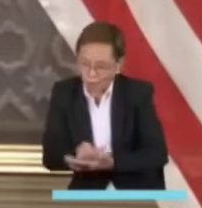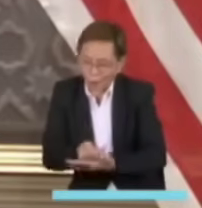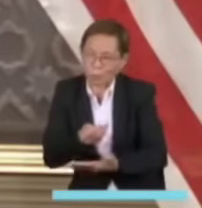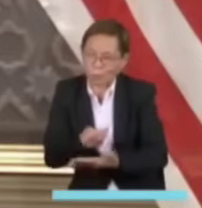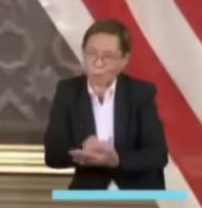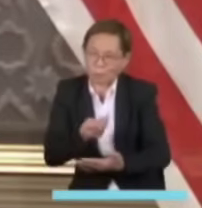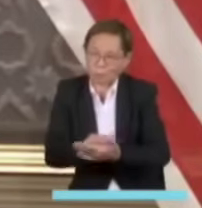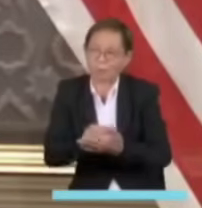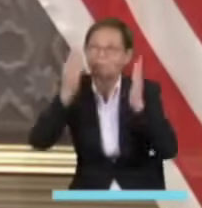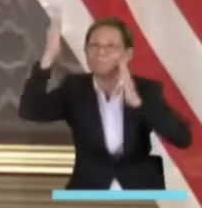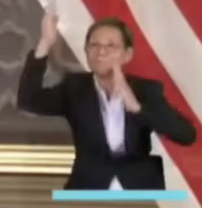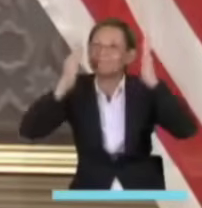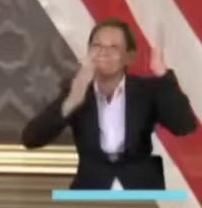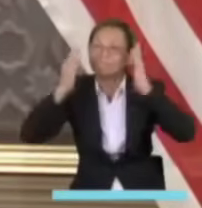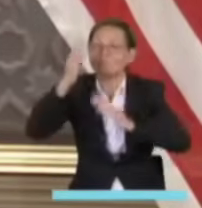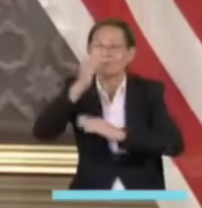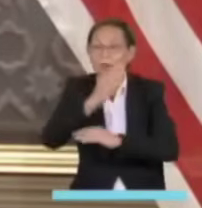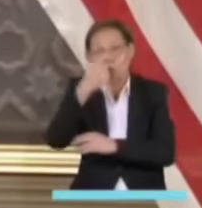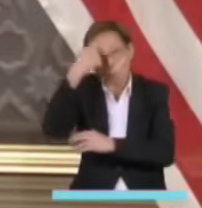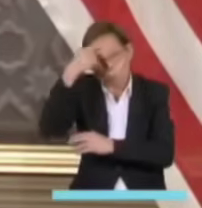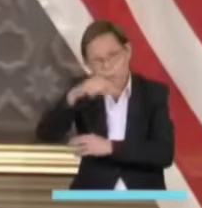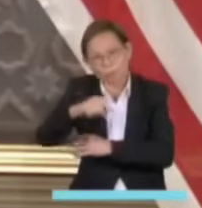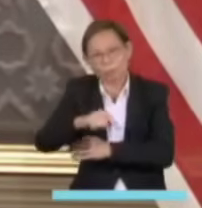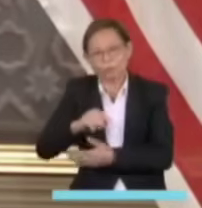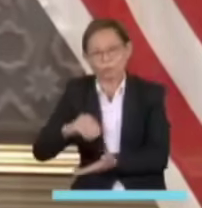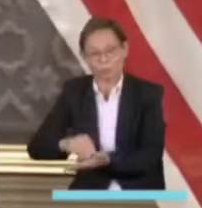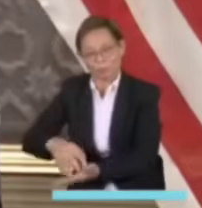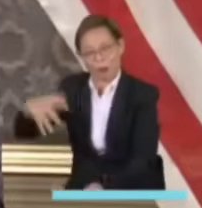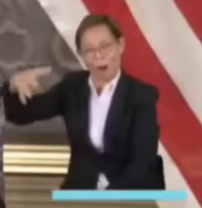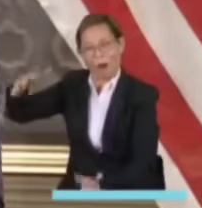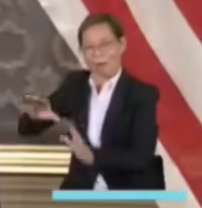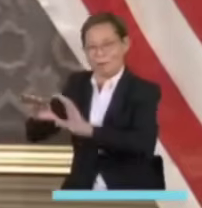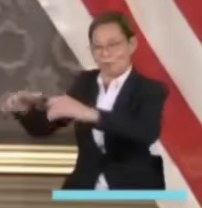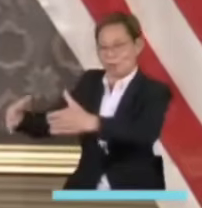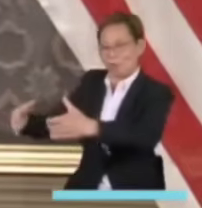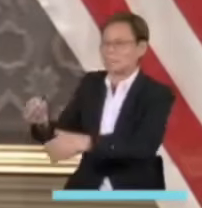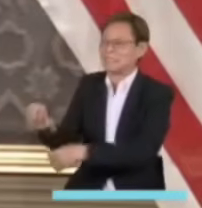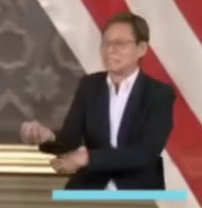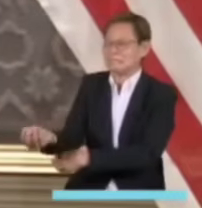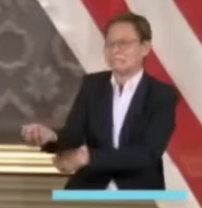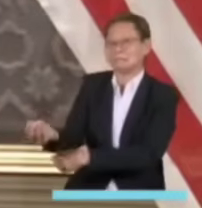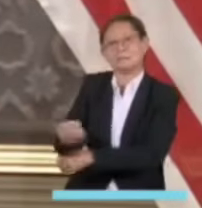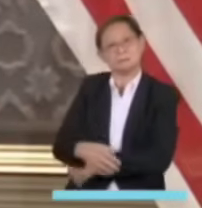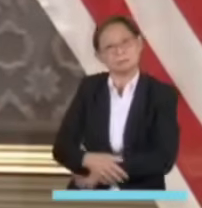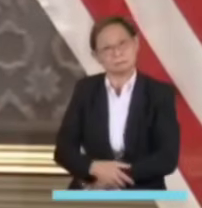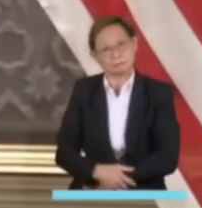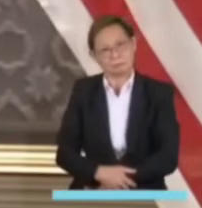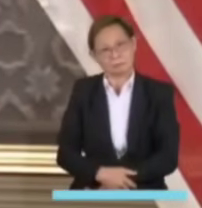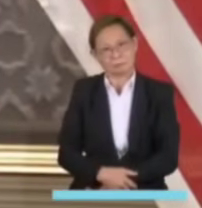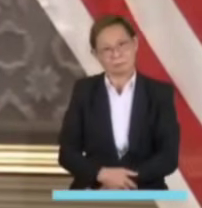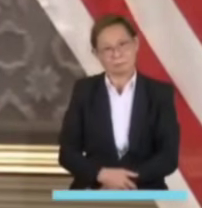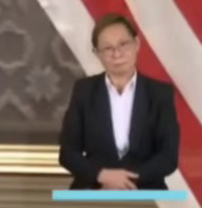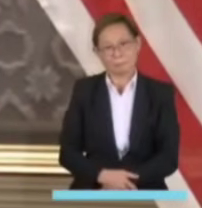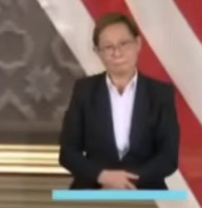hasil negara untuk kekayaan golongan kecil.